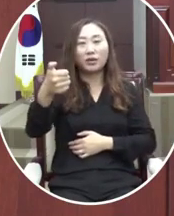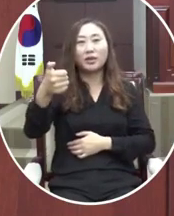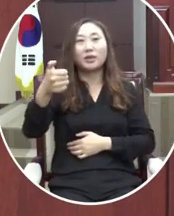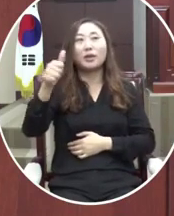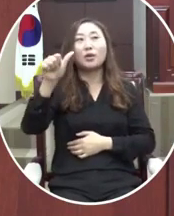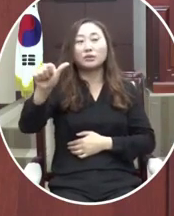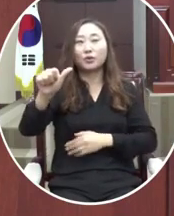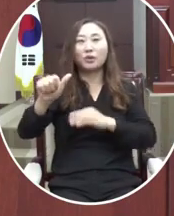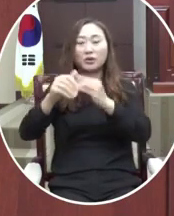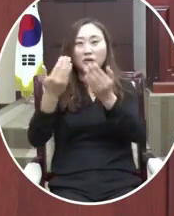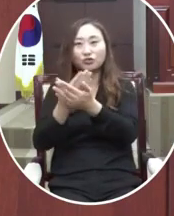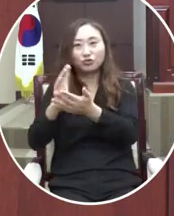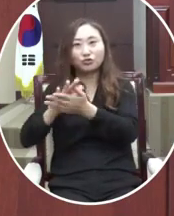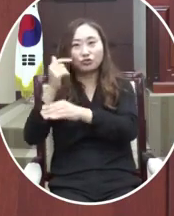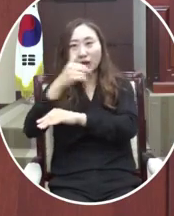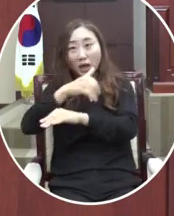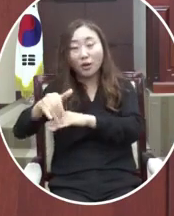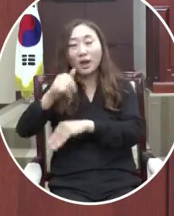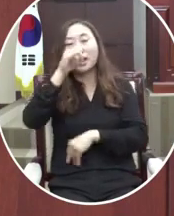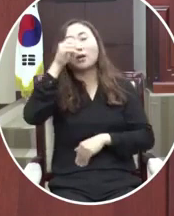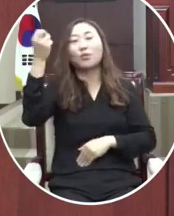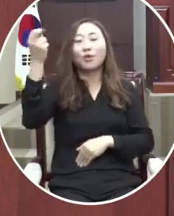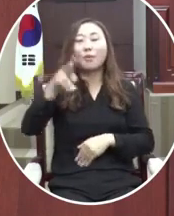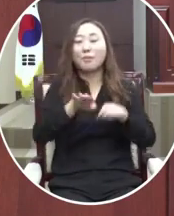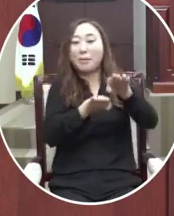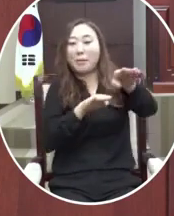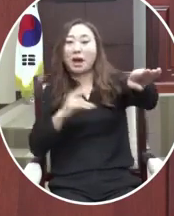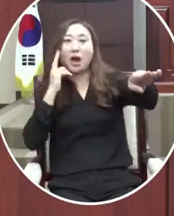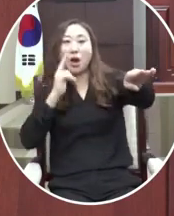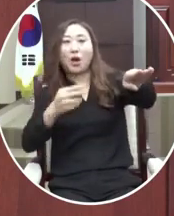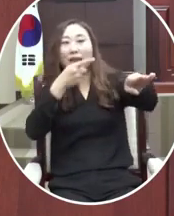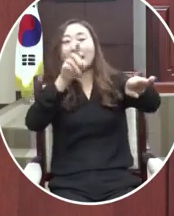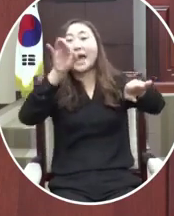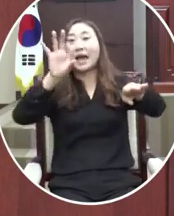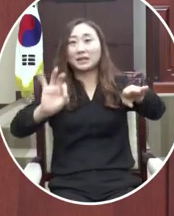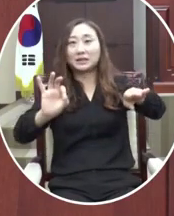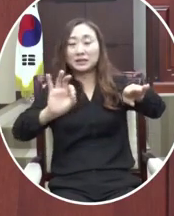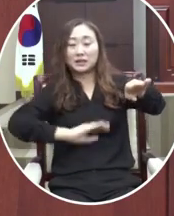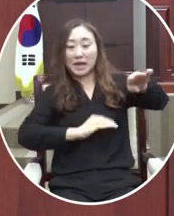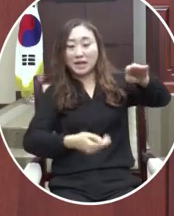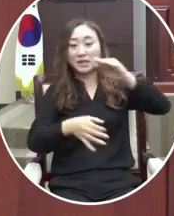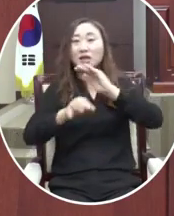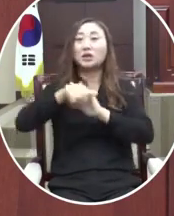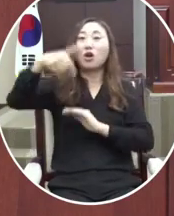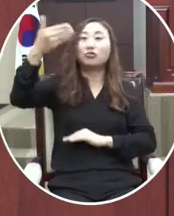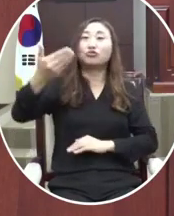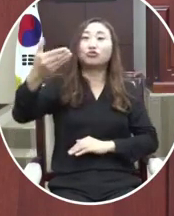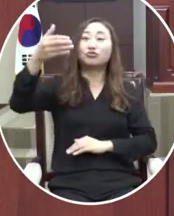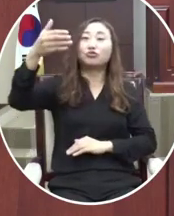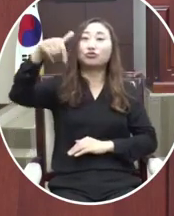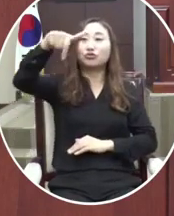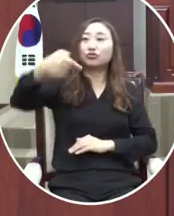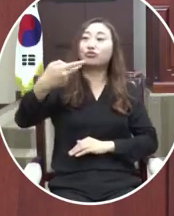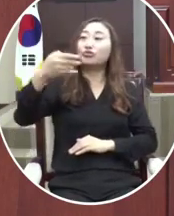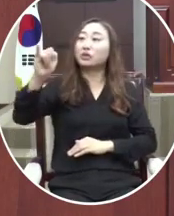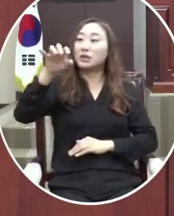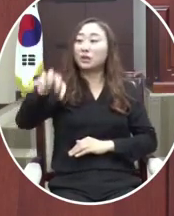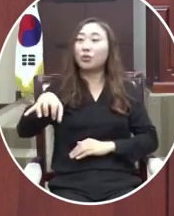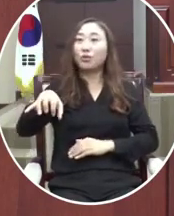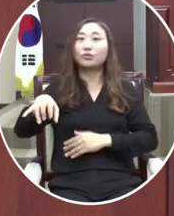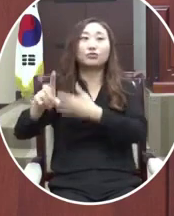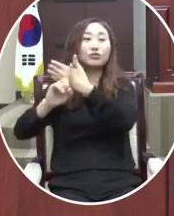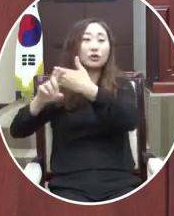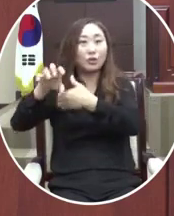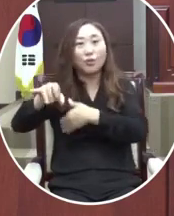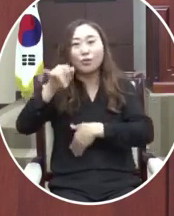5년에 마무리하고 상습 정체 구간인 태능에서 구리 인터체인지 간 북부간선도로 확장은 올해